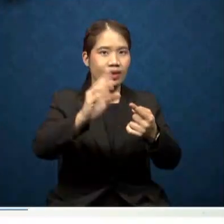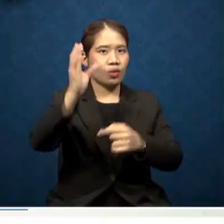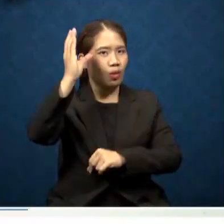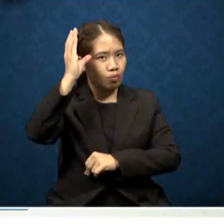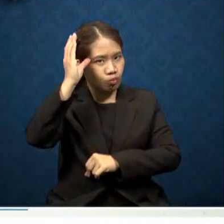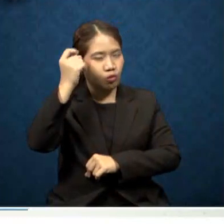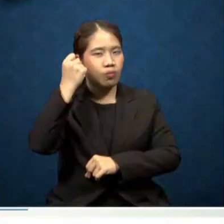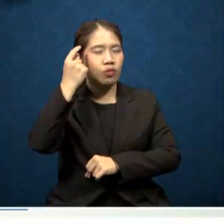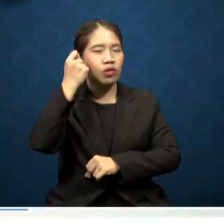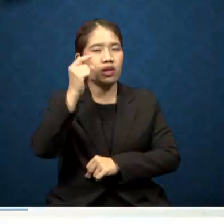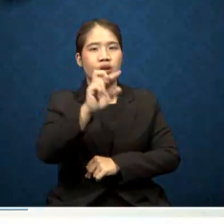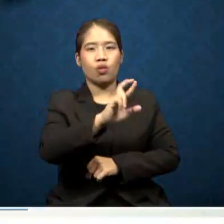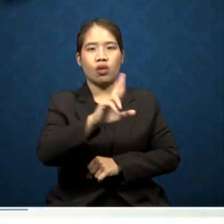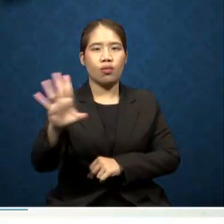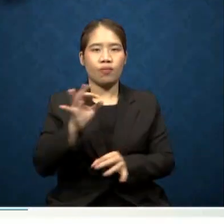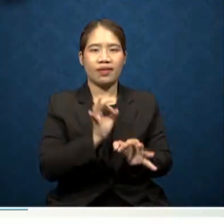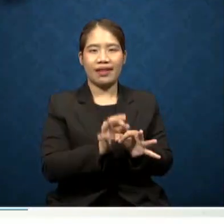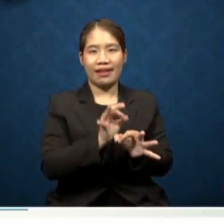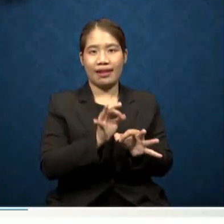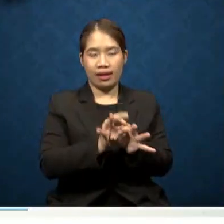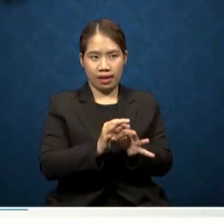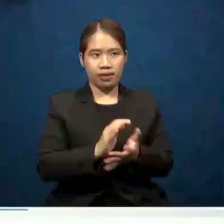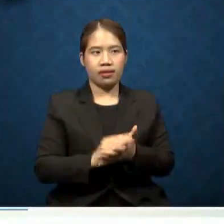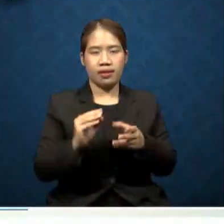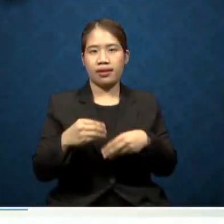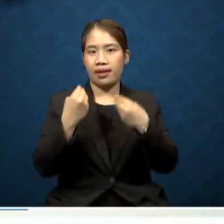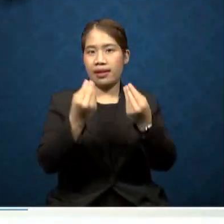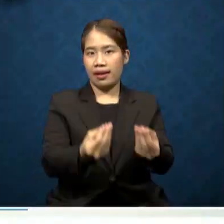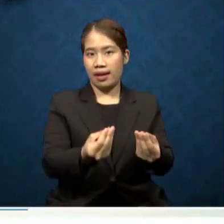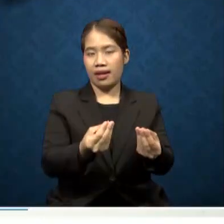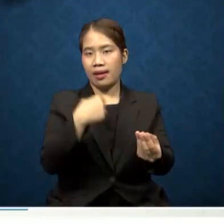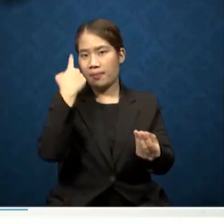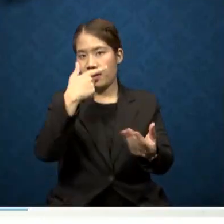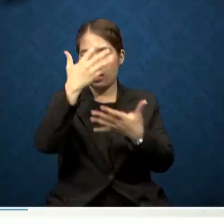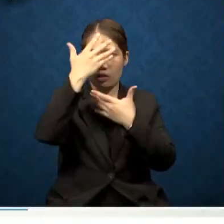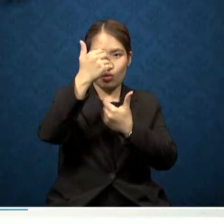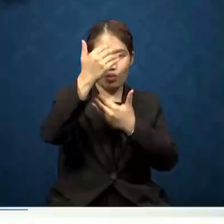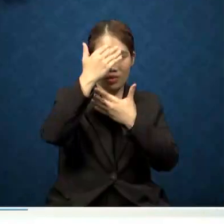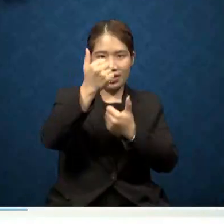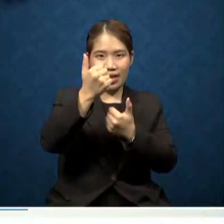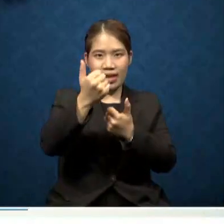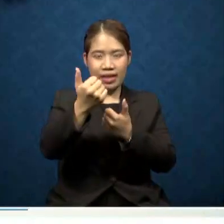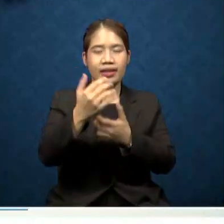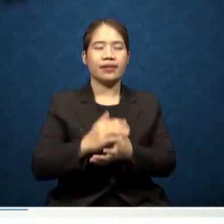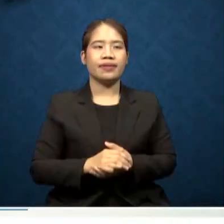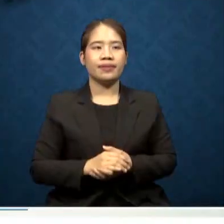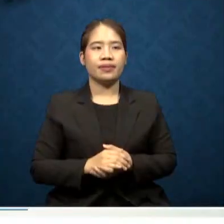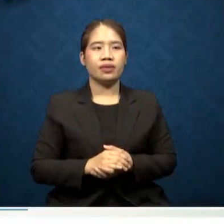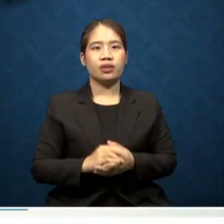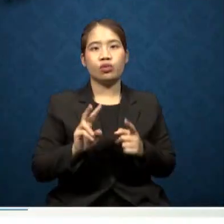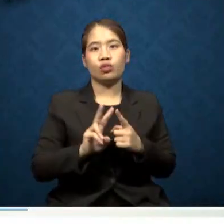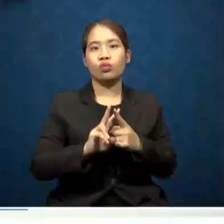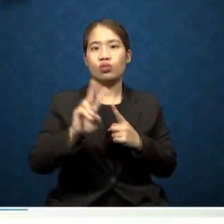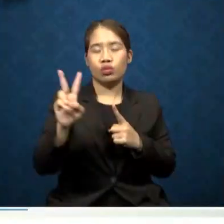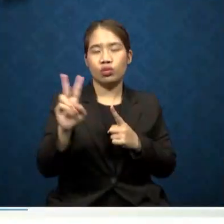ใจครับของระบบธนาคารหน่วยกิจนะให้กับผู้ที่สนใจเข้ามานะครับนะประการที่